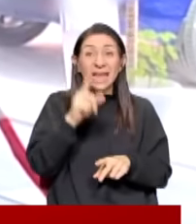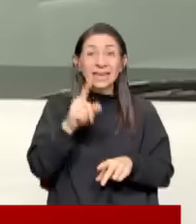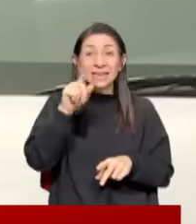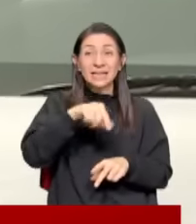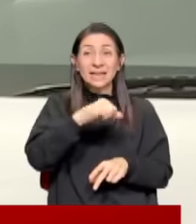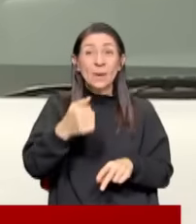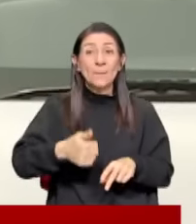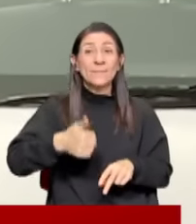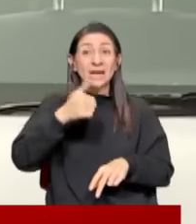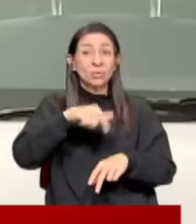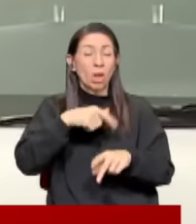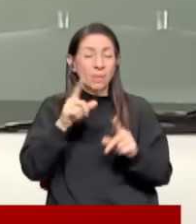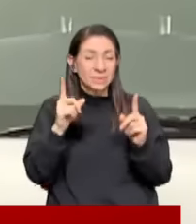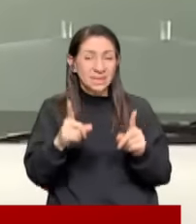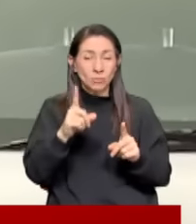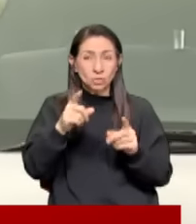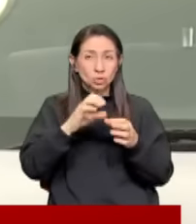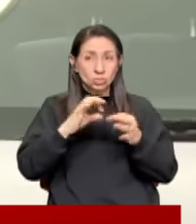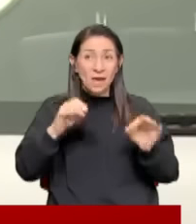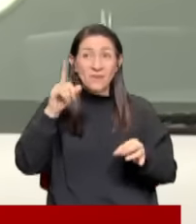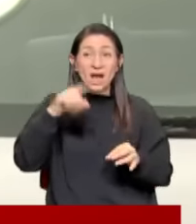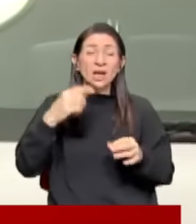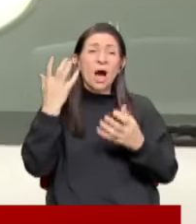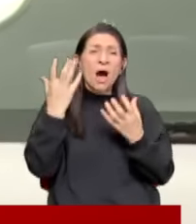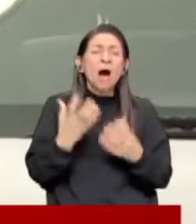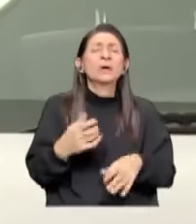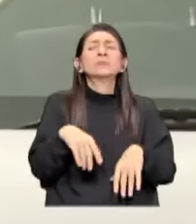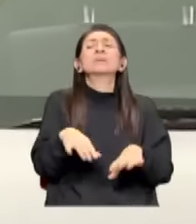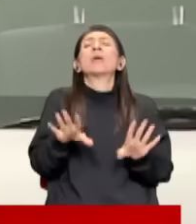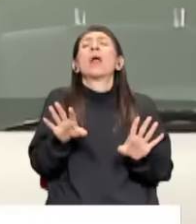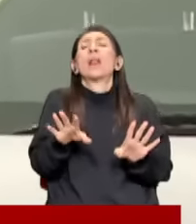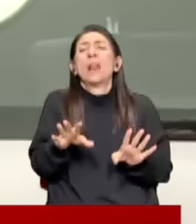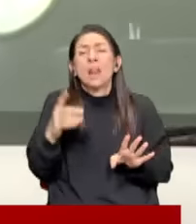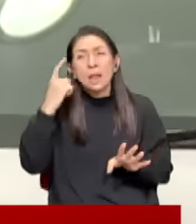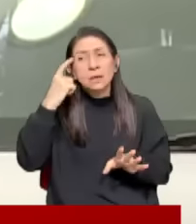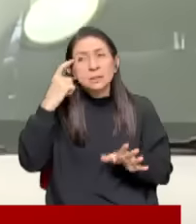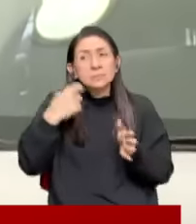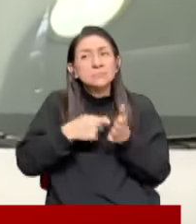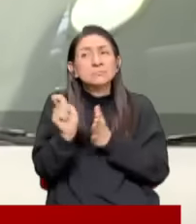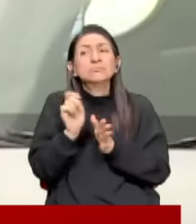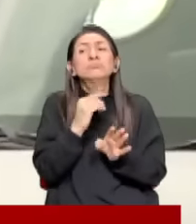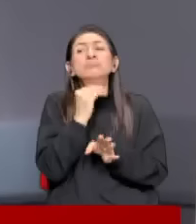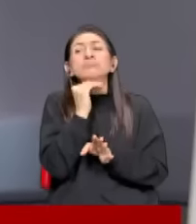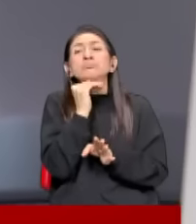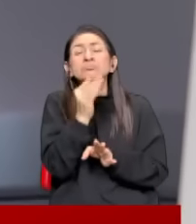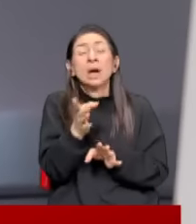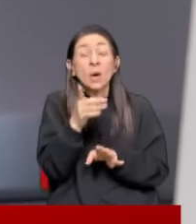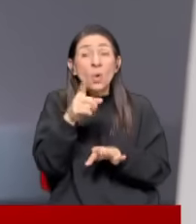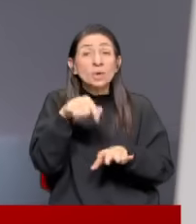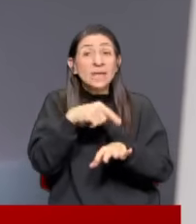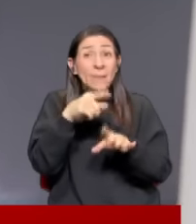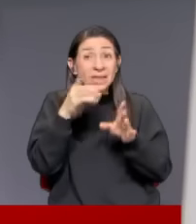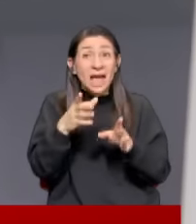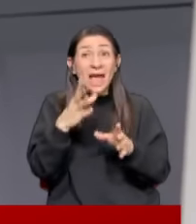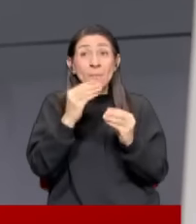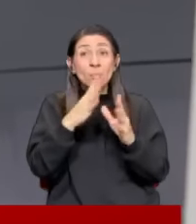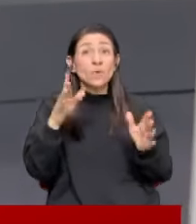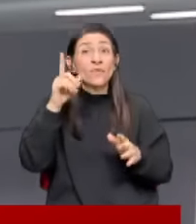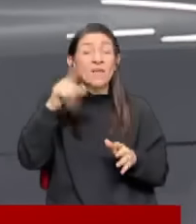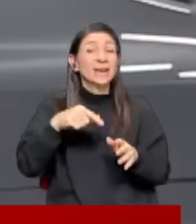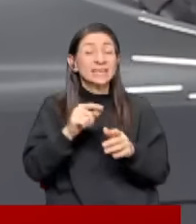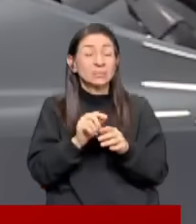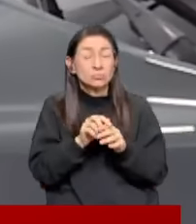ve Maliye Bakanlığı döneminde kurduğu vergi yükü yüksek değil sözü hafızalardaki yerini koruyor. Tam da o yıllarda en büyük